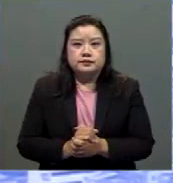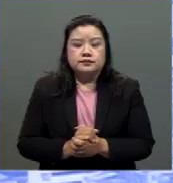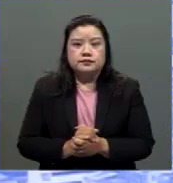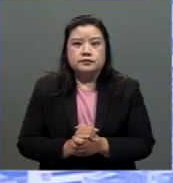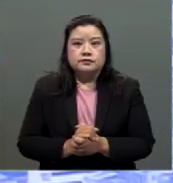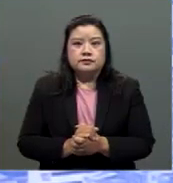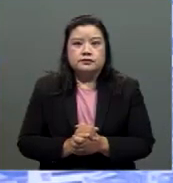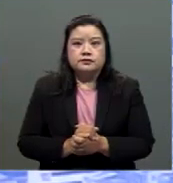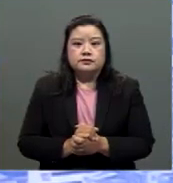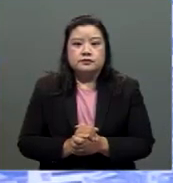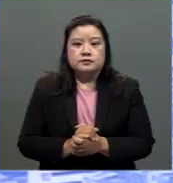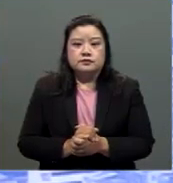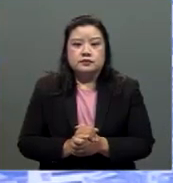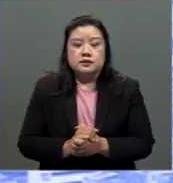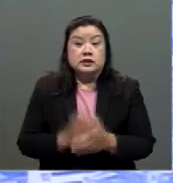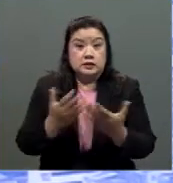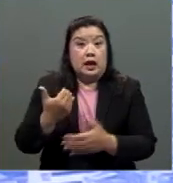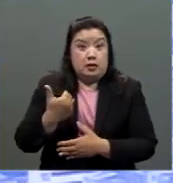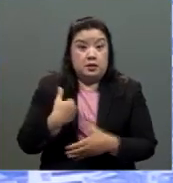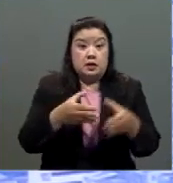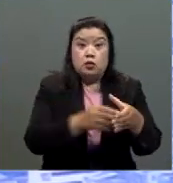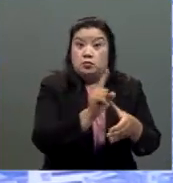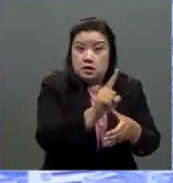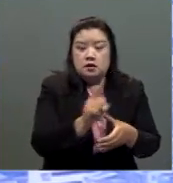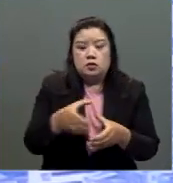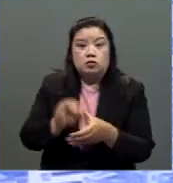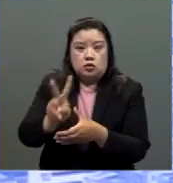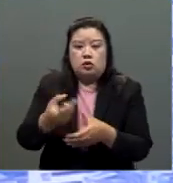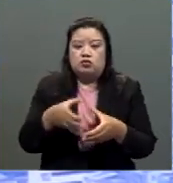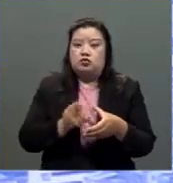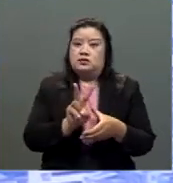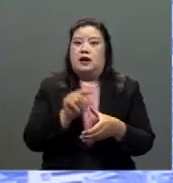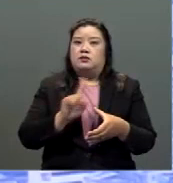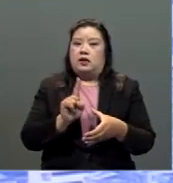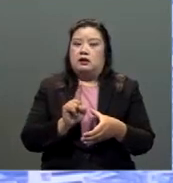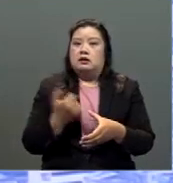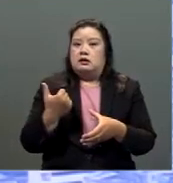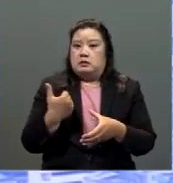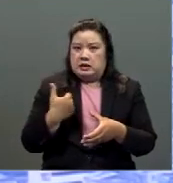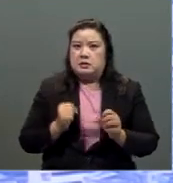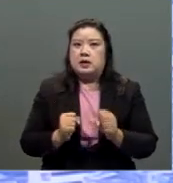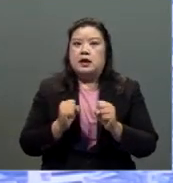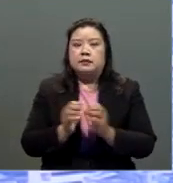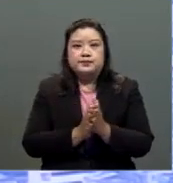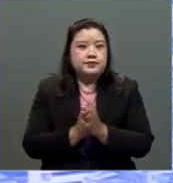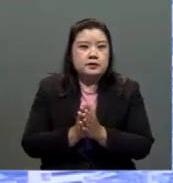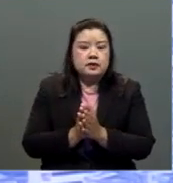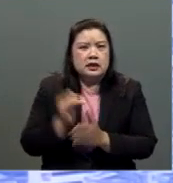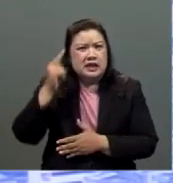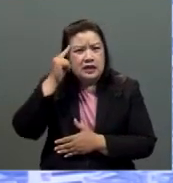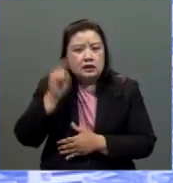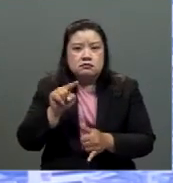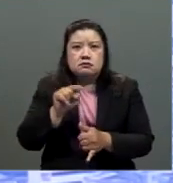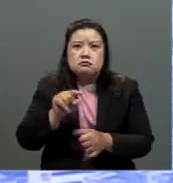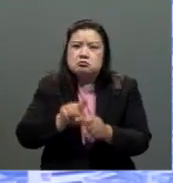อยู่ข้อที่3กลุ่มข้อที่3ก็คือเป็นการสอบสวนโรคเป็นการค้นหาเชิงรุกที่จังหวัดภูเก็ตได้มาเพิ่มอีก4